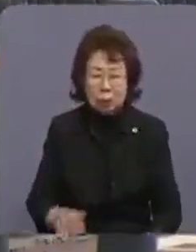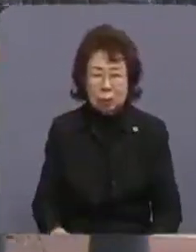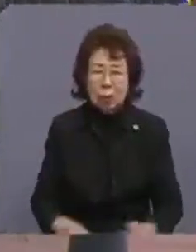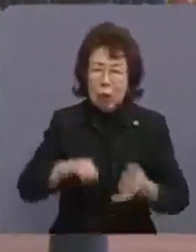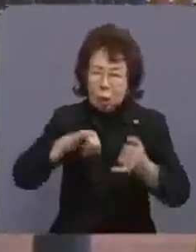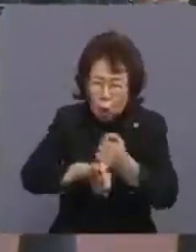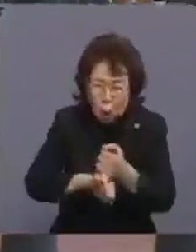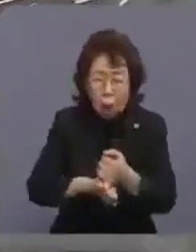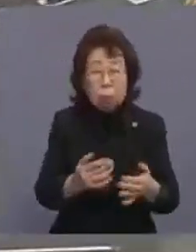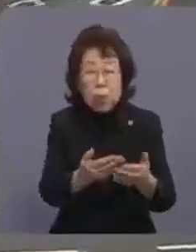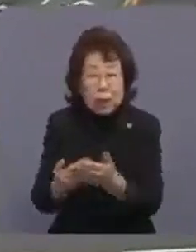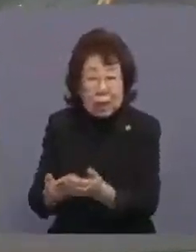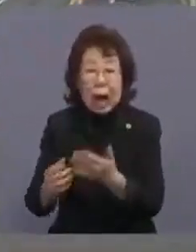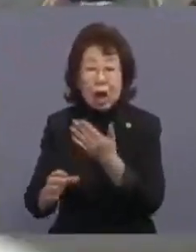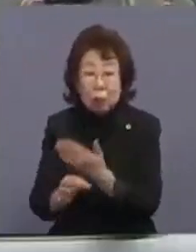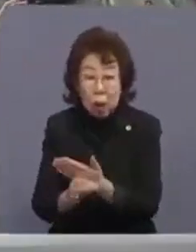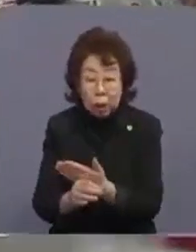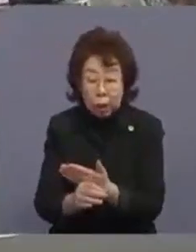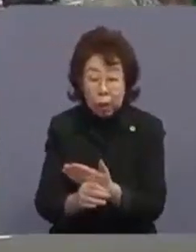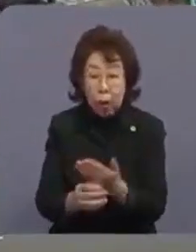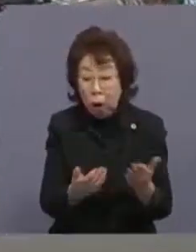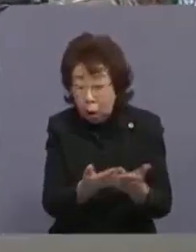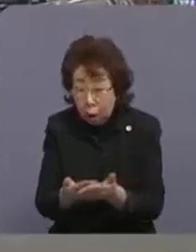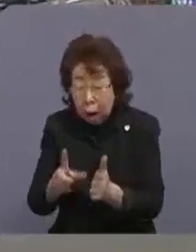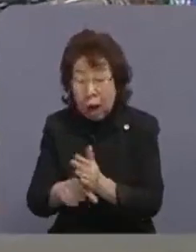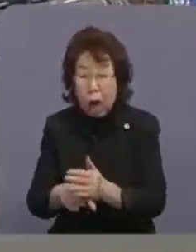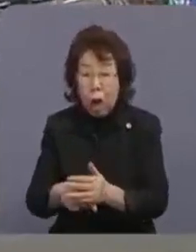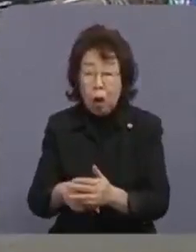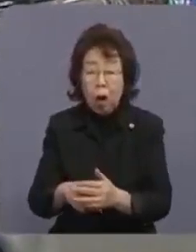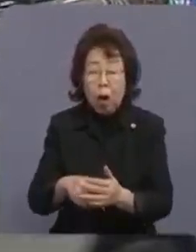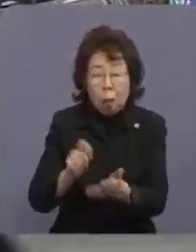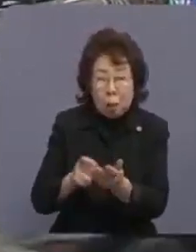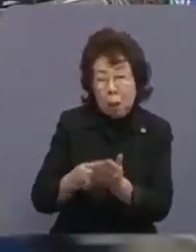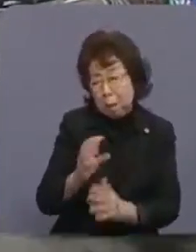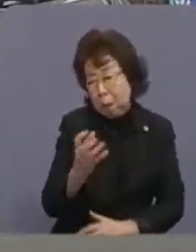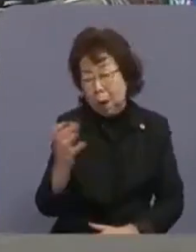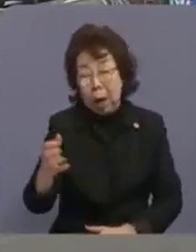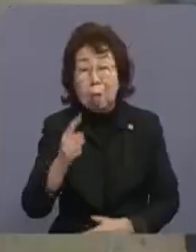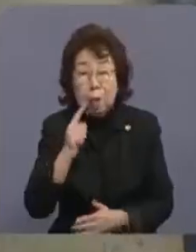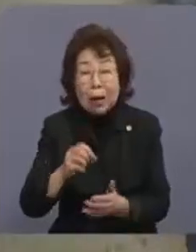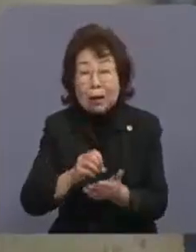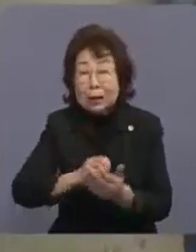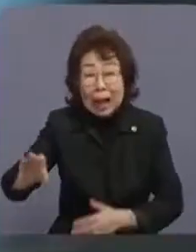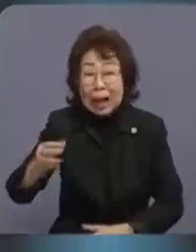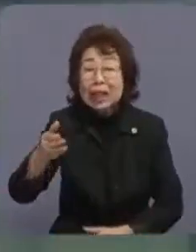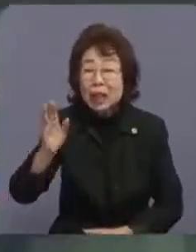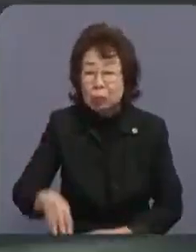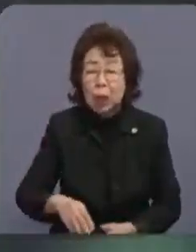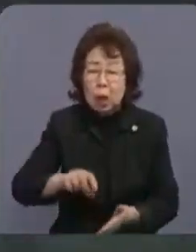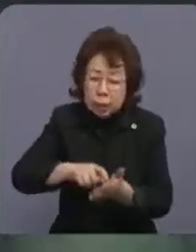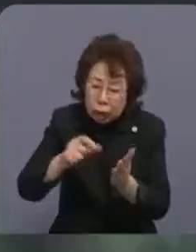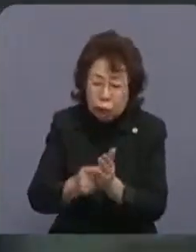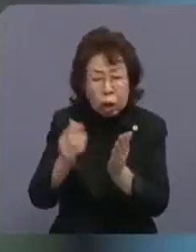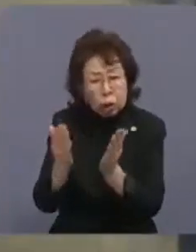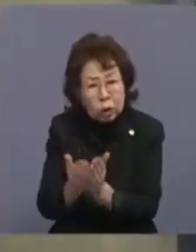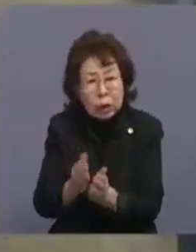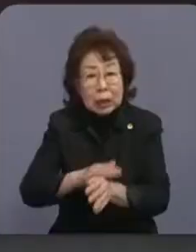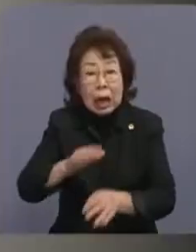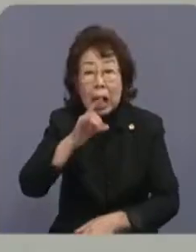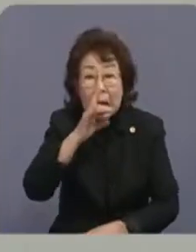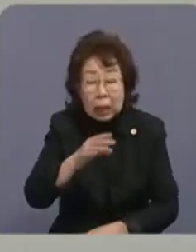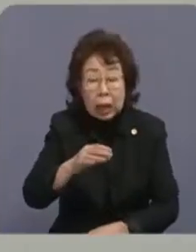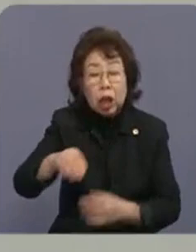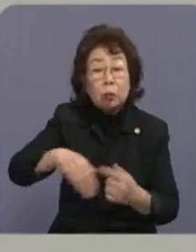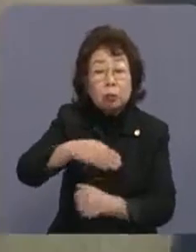반드시 수용한다면 수용을 했으니까 응급실 뺑뺑이는 말은 사라지겠지만 적절한 조치를 할 수 없는 상